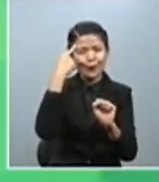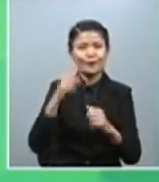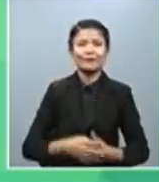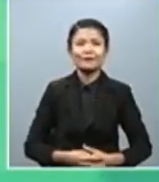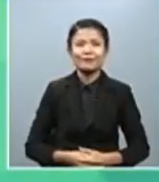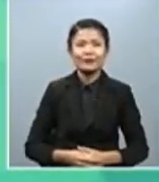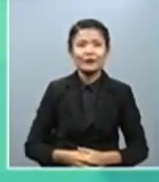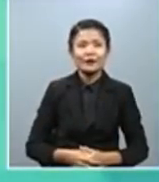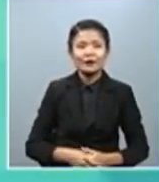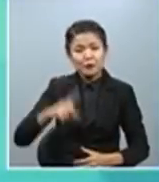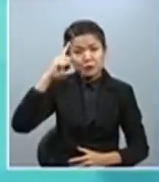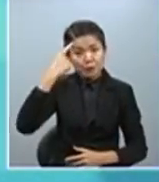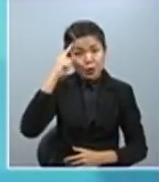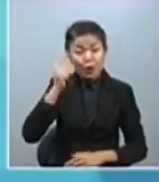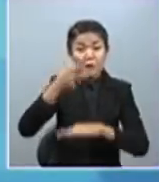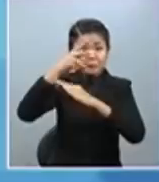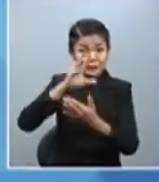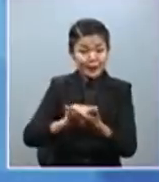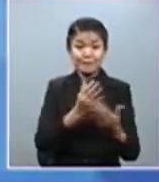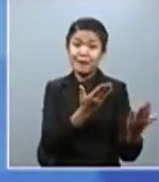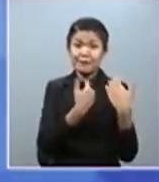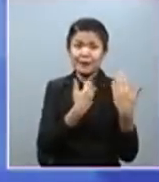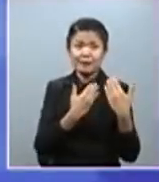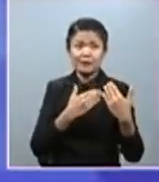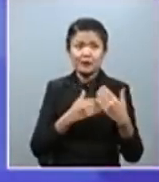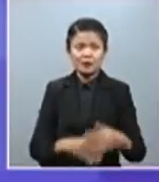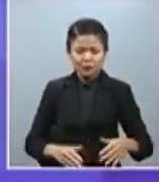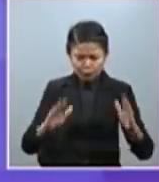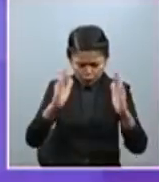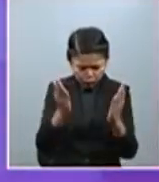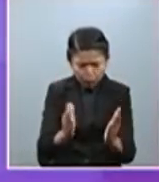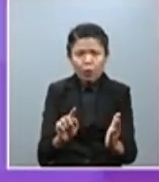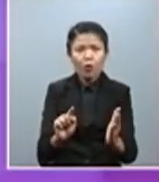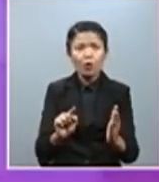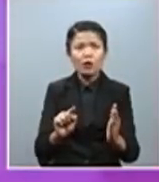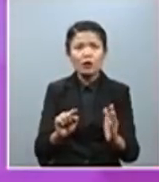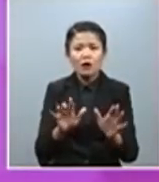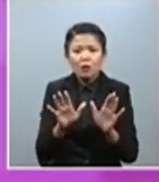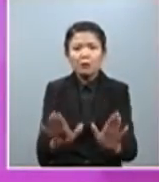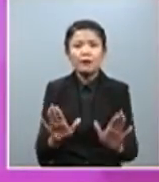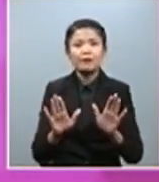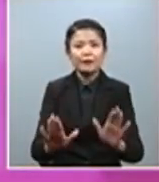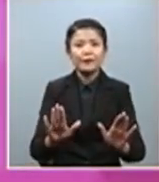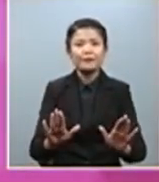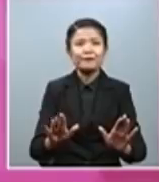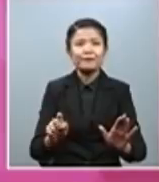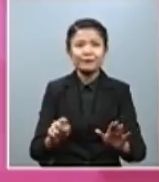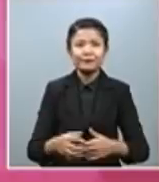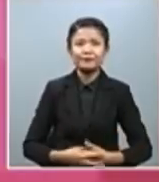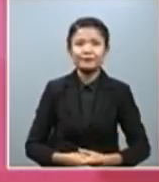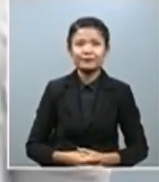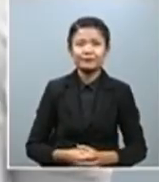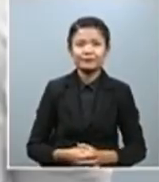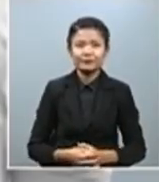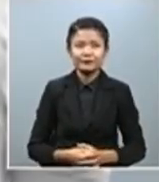เราไม่รู้มาก่อนว่าจะต้องถ่ายฉากอาบน้ำเขาเรียกอะไรยังไม่ได้ฟิตหุ่นมาเลยอะไรอย่างงี้เราก็แบบวิดพื้นตรงนั้นเลยให้แบบใช่หน้าเซตเลยให้ถูกต้